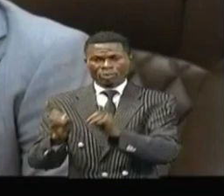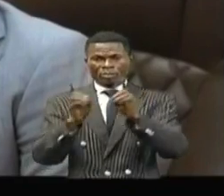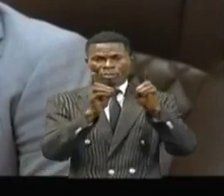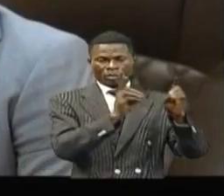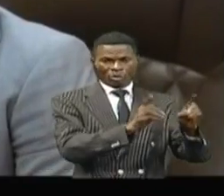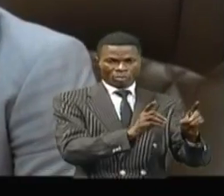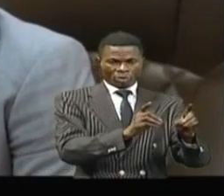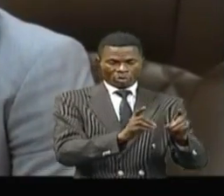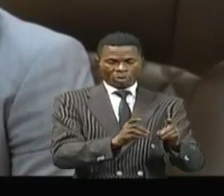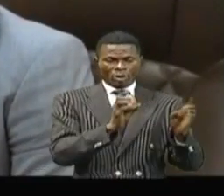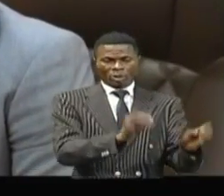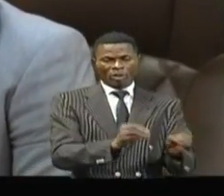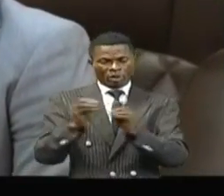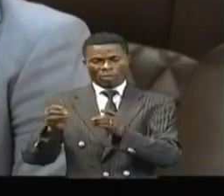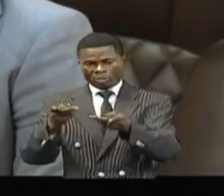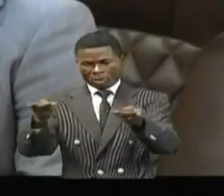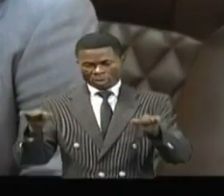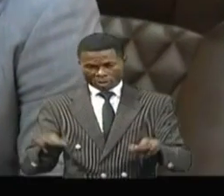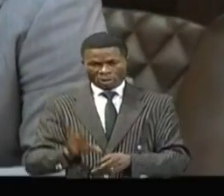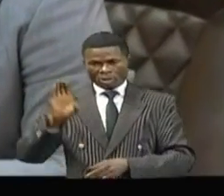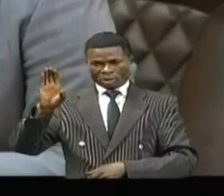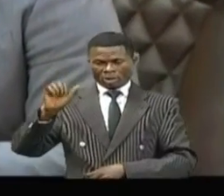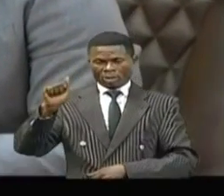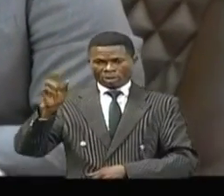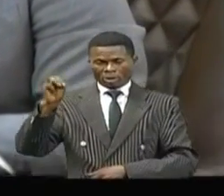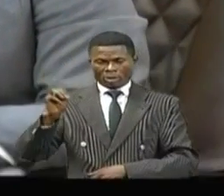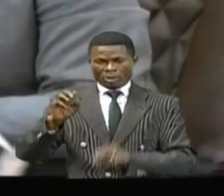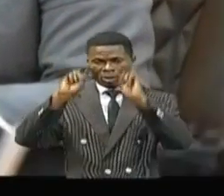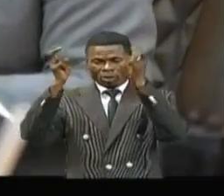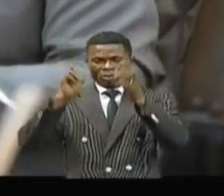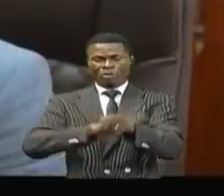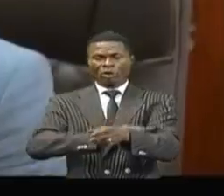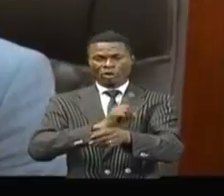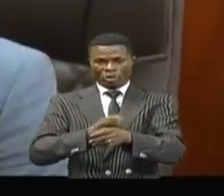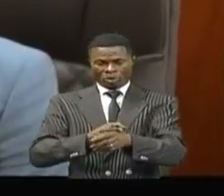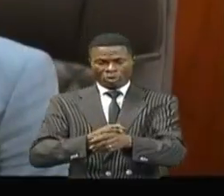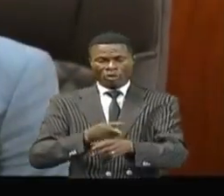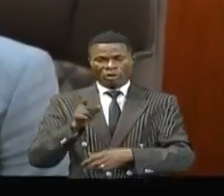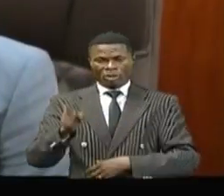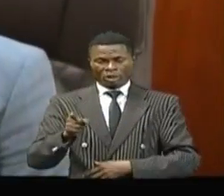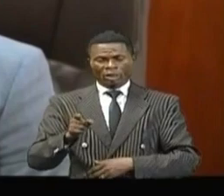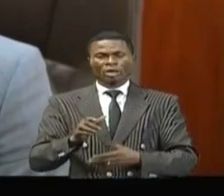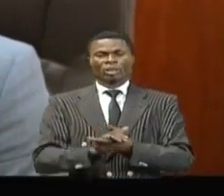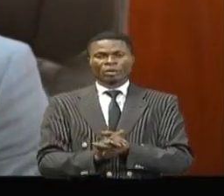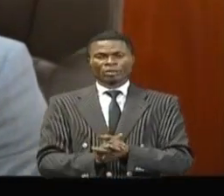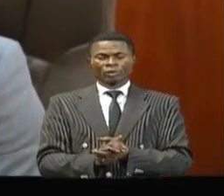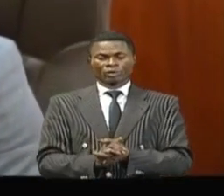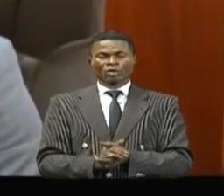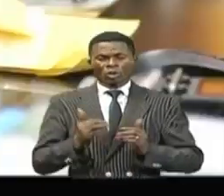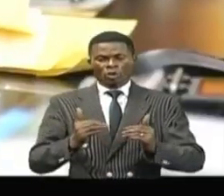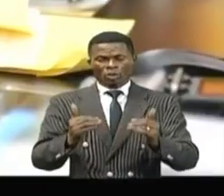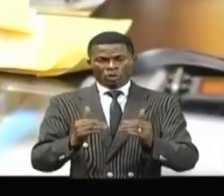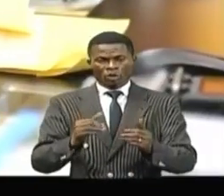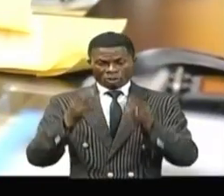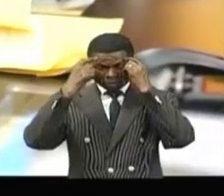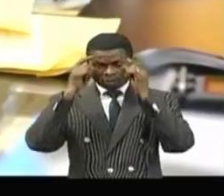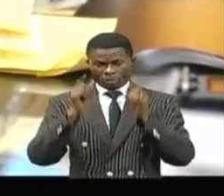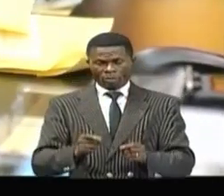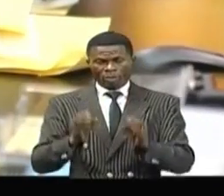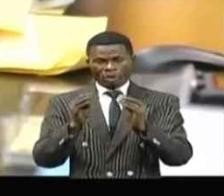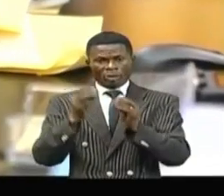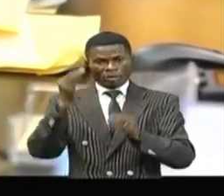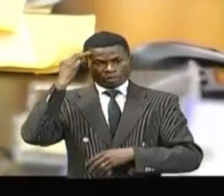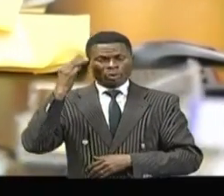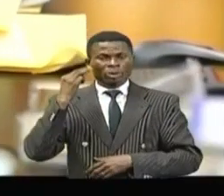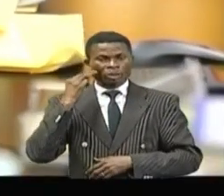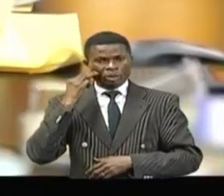et relocalisations du camp Katindo à Goma dans la province du Nord Kivu. En effet, à la suite de la décision du Conseil de